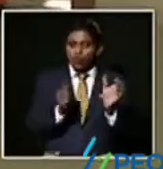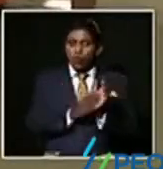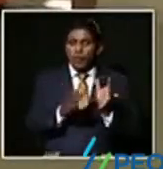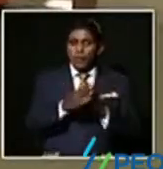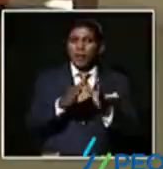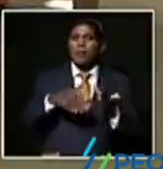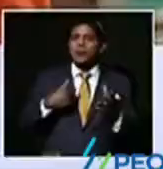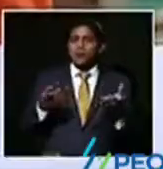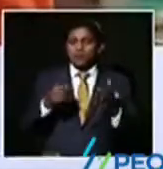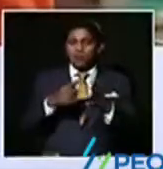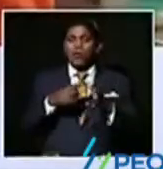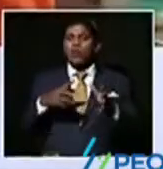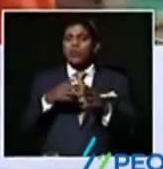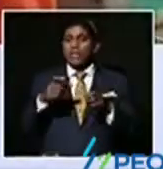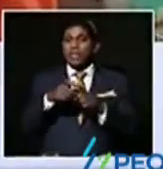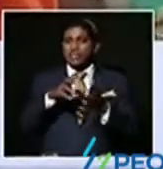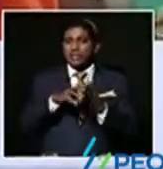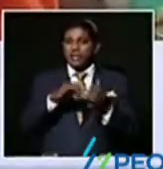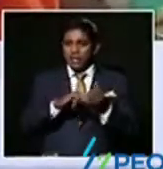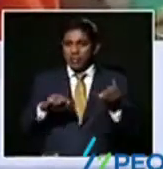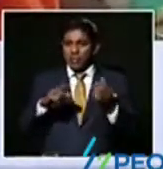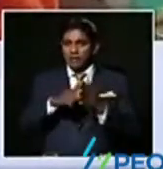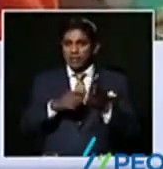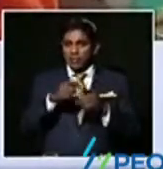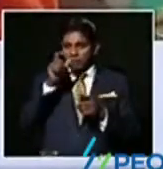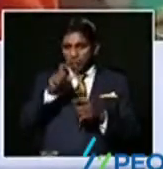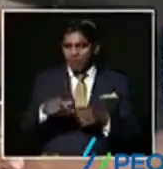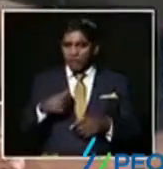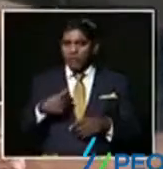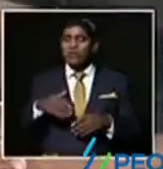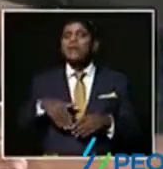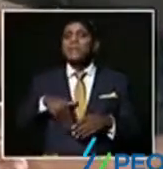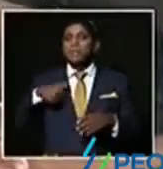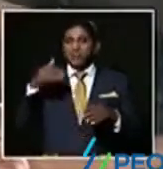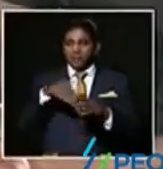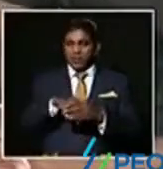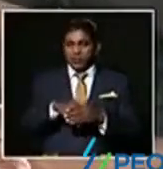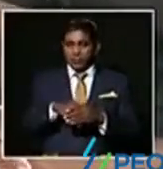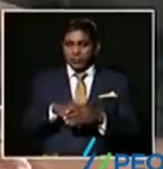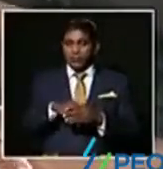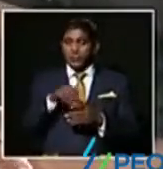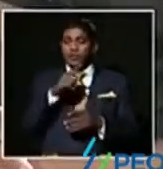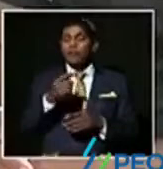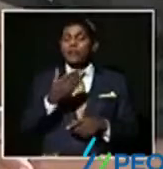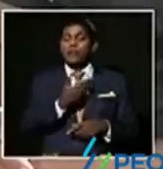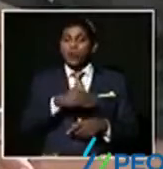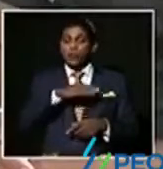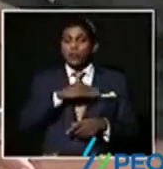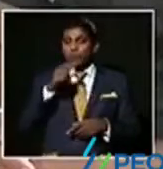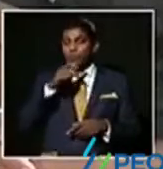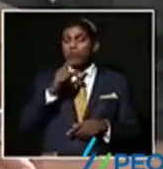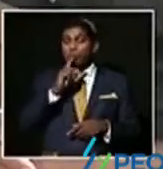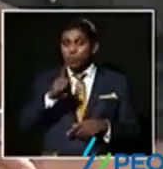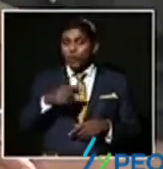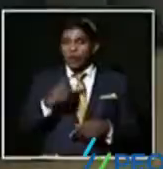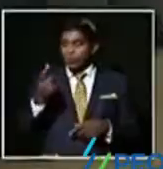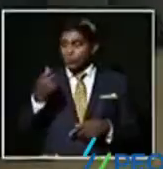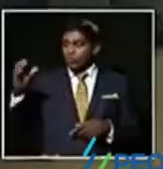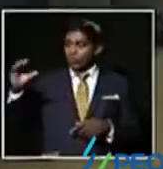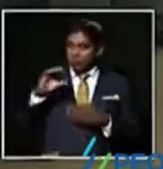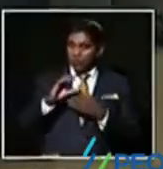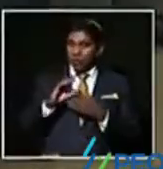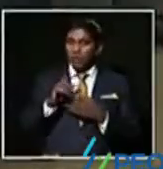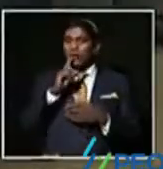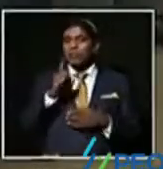අනුරාධපුර දිස්ත්‍රික් ලේකම් ජනක ජයසුන්දර මහතාගේ ප්‍රධානත්වයෙන්. විහාරාධිපති හිමියන් මෙහිදී අනාවරණය කළේ මුදල් ගෙවනතෙක් ආලෝක